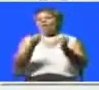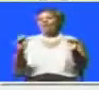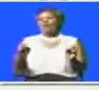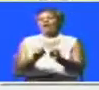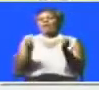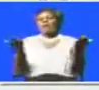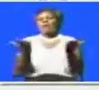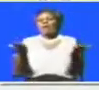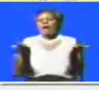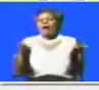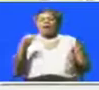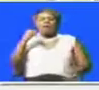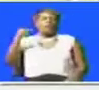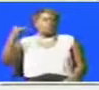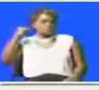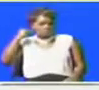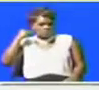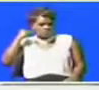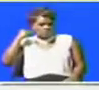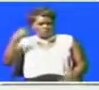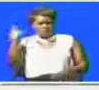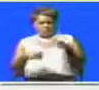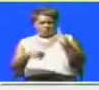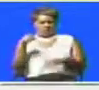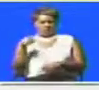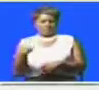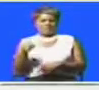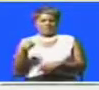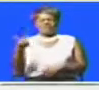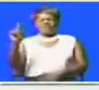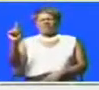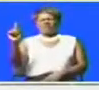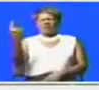iliyochezwa katika uwanja wa Afraham jini Nakuru. Ushindi huo ulikuwa